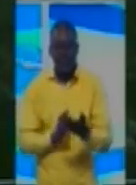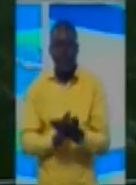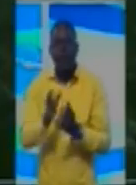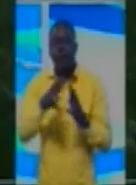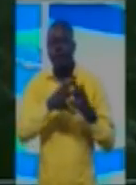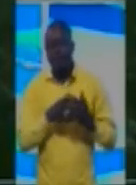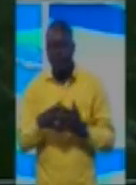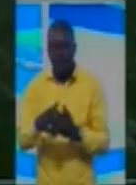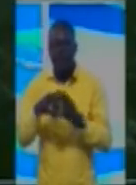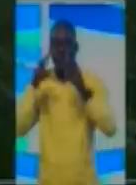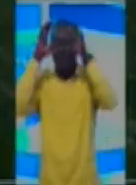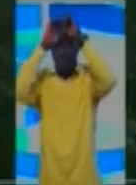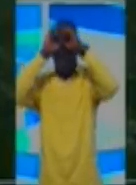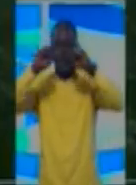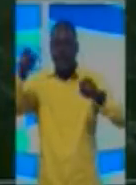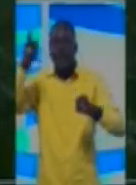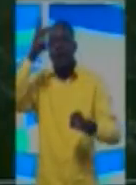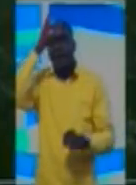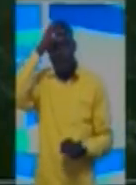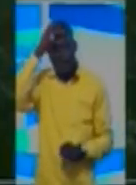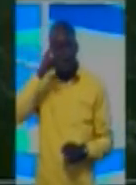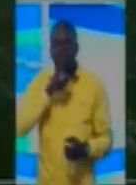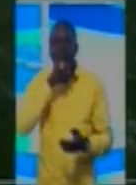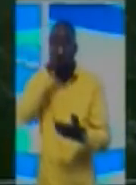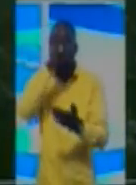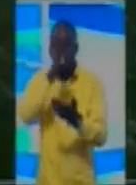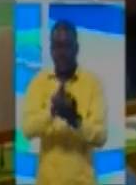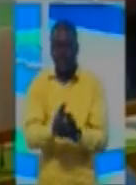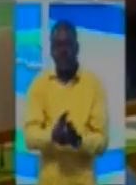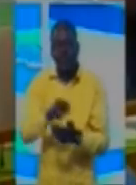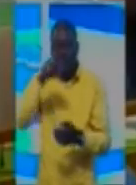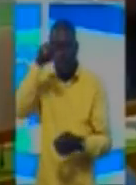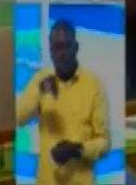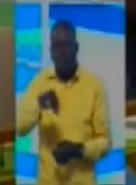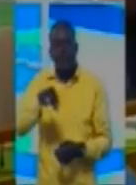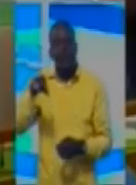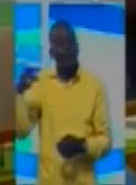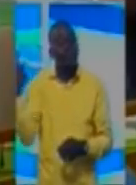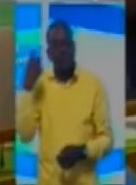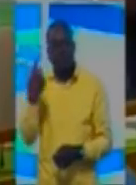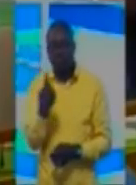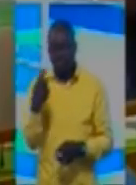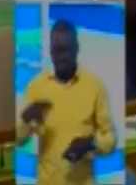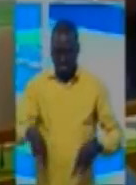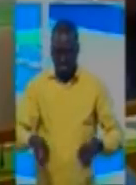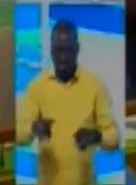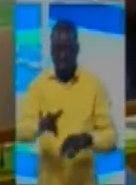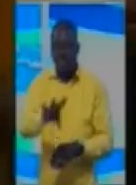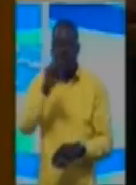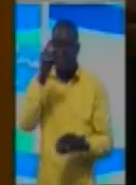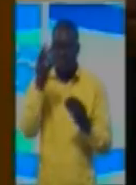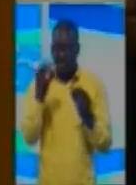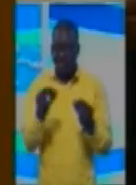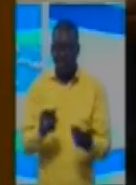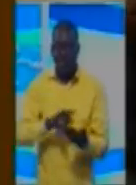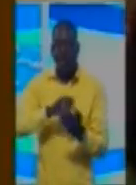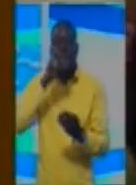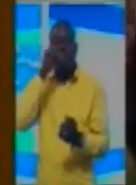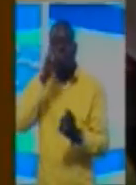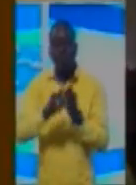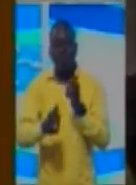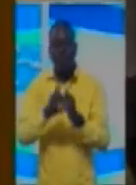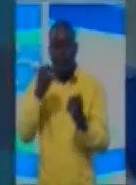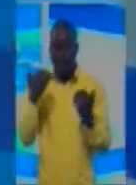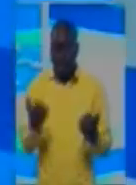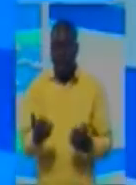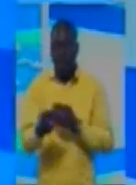Le président Kabore reste convaincu que le multilatéralisme est la seule voie pour trouver les solutions aux problèmes actuels